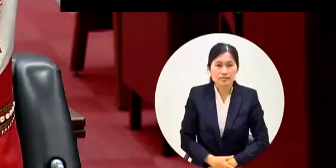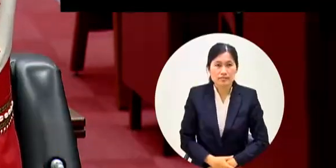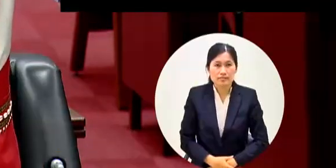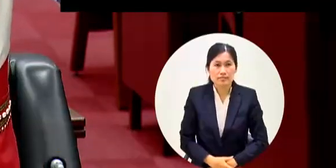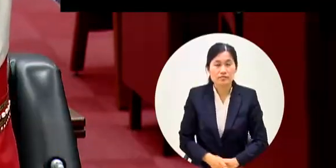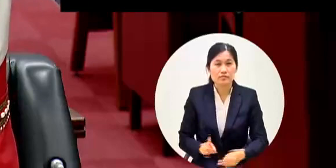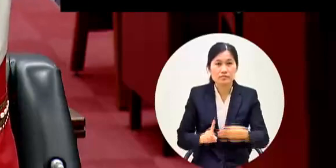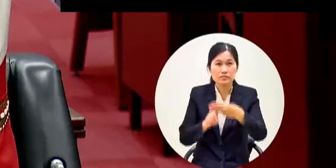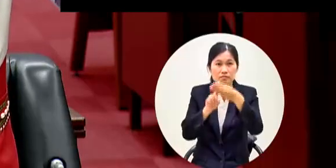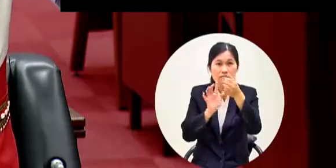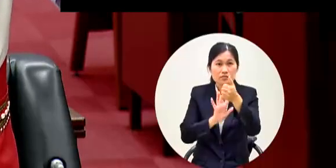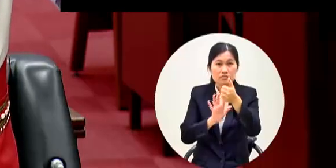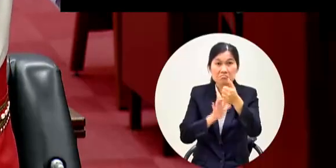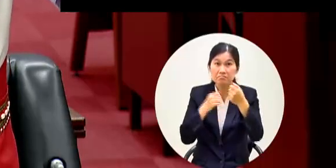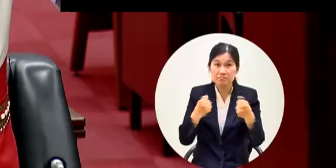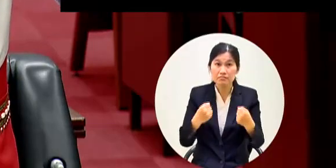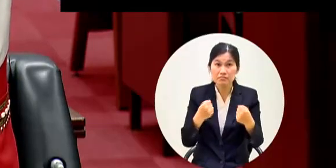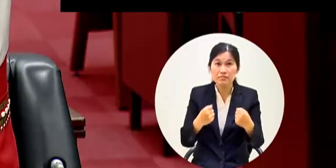季节。